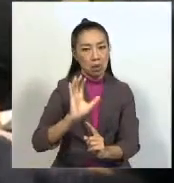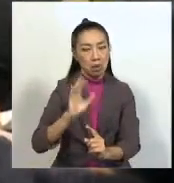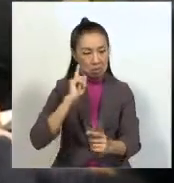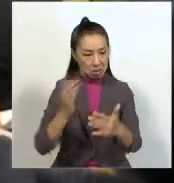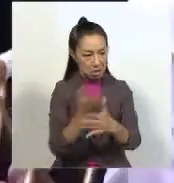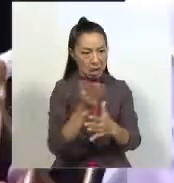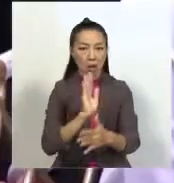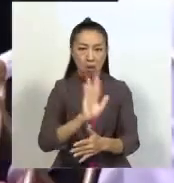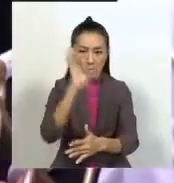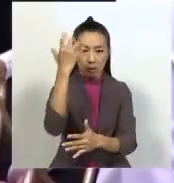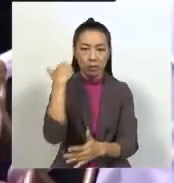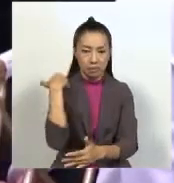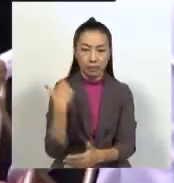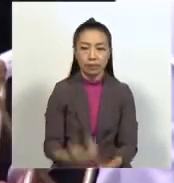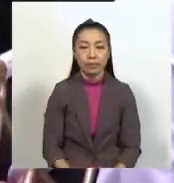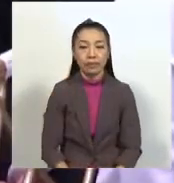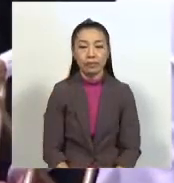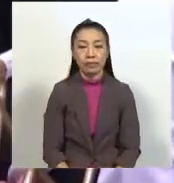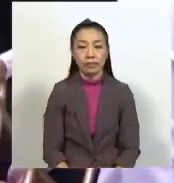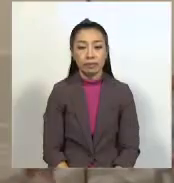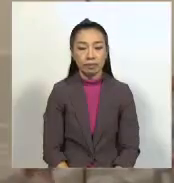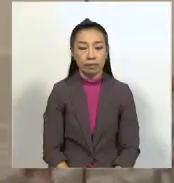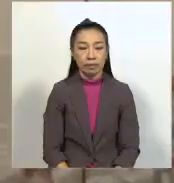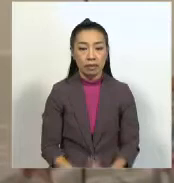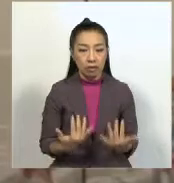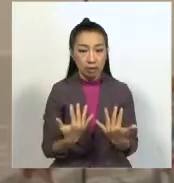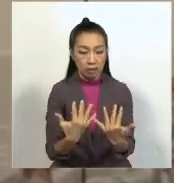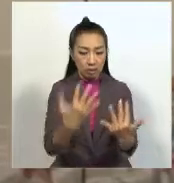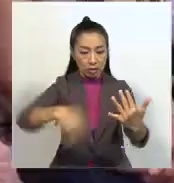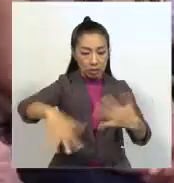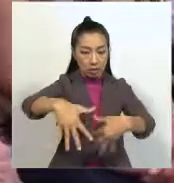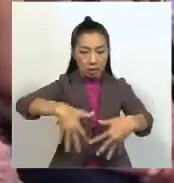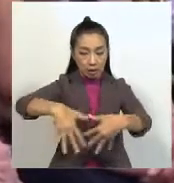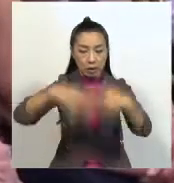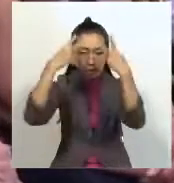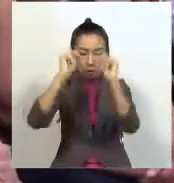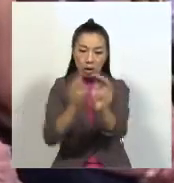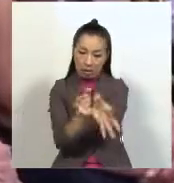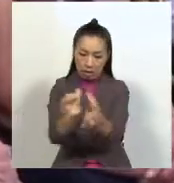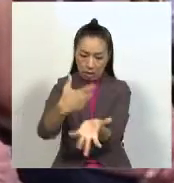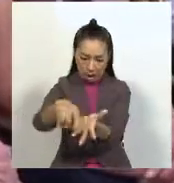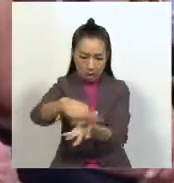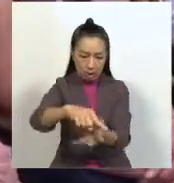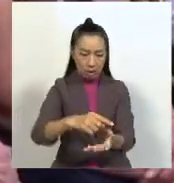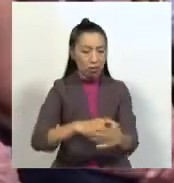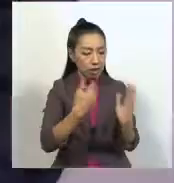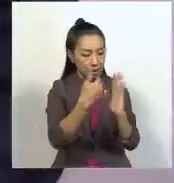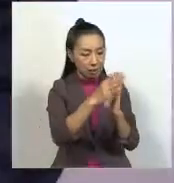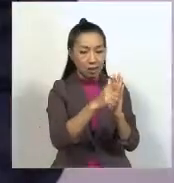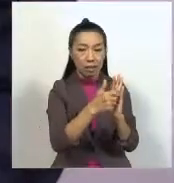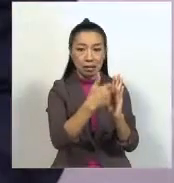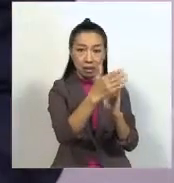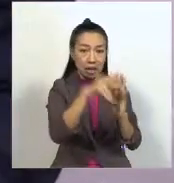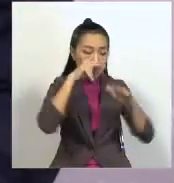การไปอเมริกาในครั้งนี้นายกรัฐมนตรีก็ได้ชี้แจงการแก้ปัญหาน้ำท่วมในพื้นที่ภาคอีสานด้วยนะครับว่ารัฐบาลเนี่ยพร้อมดูแลประชาช